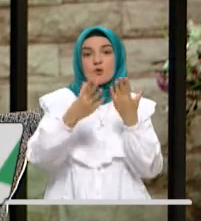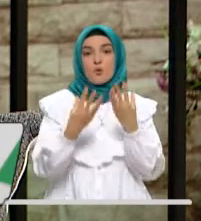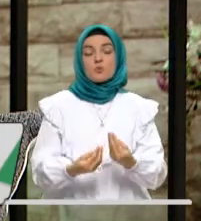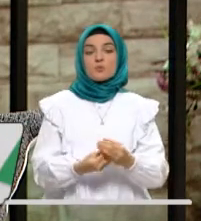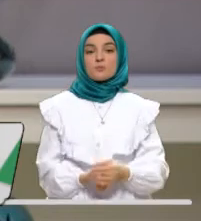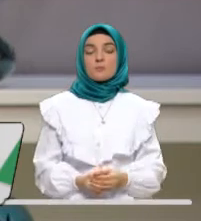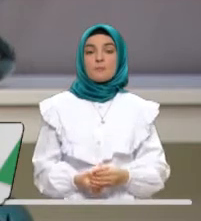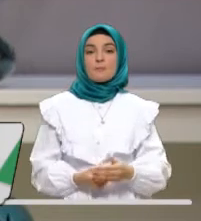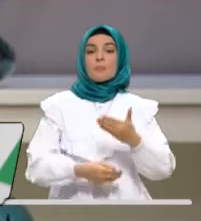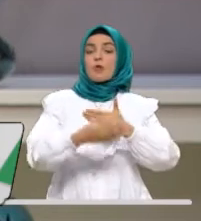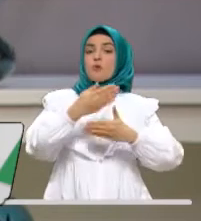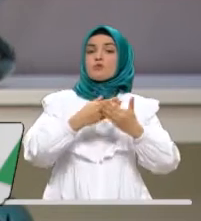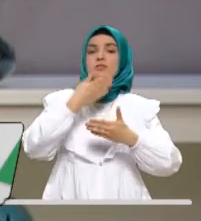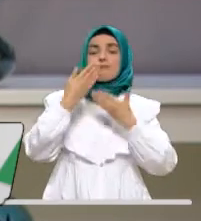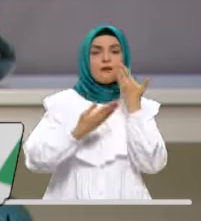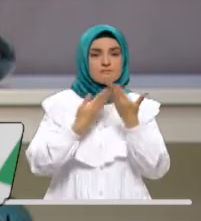Peki bir öncesine geldiğimizde